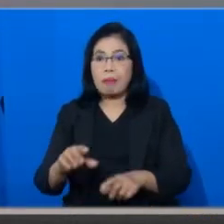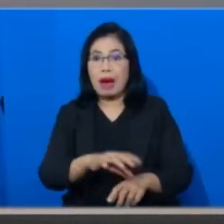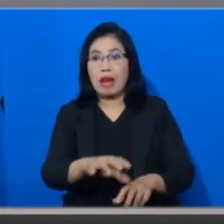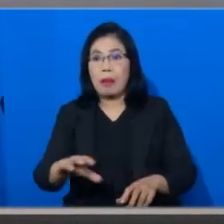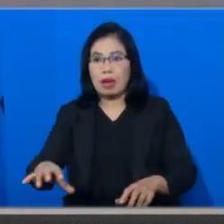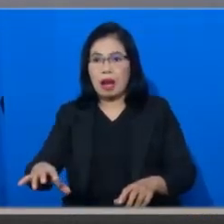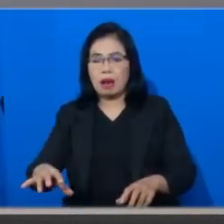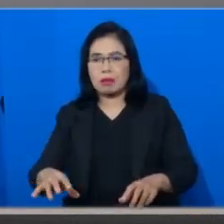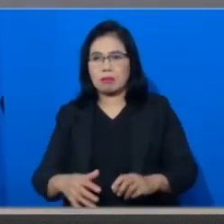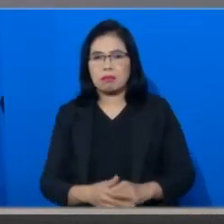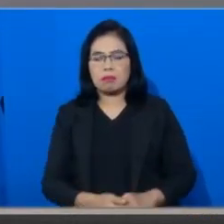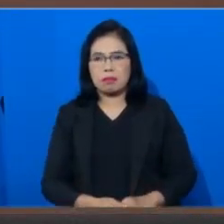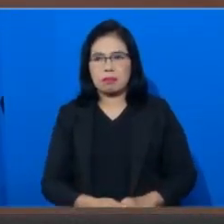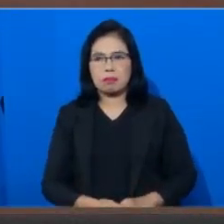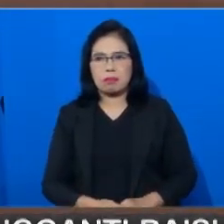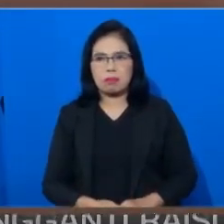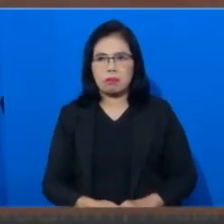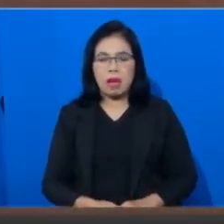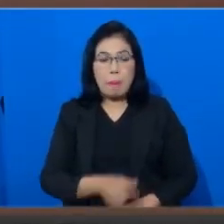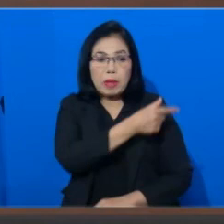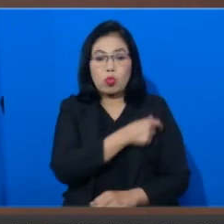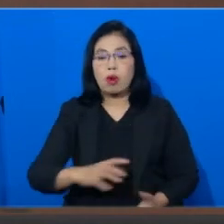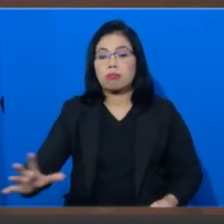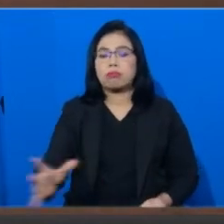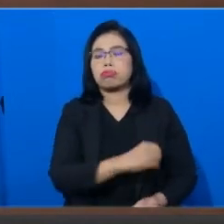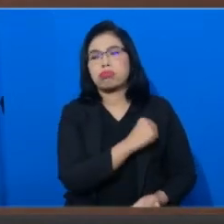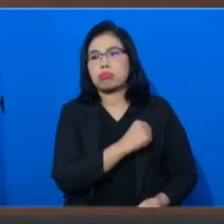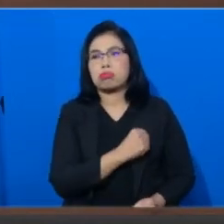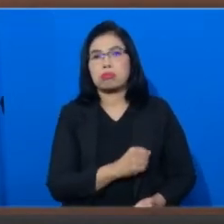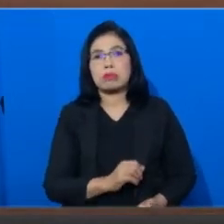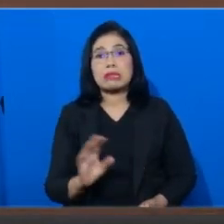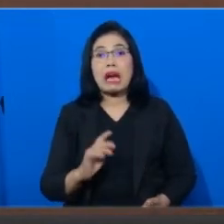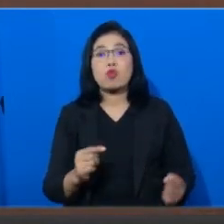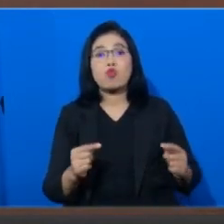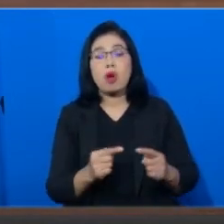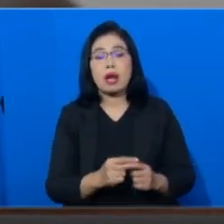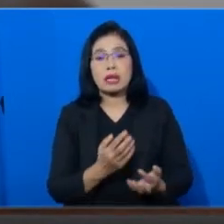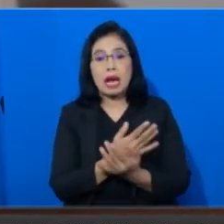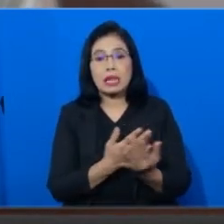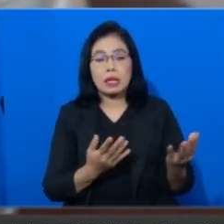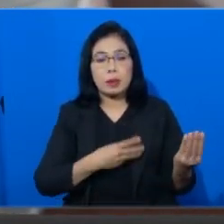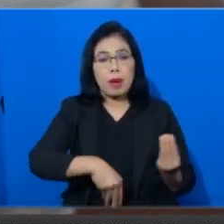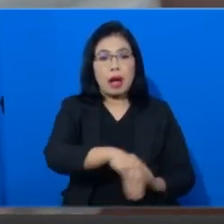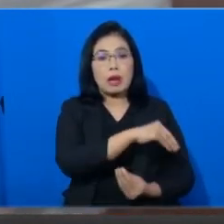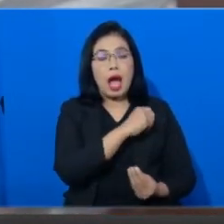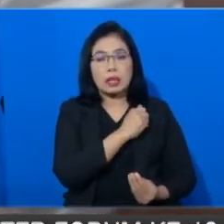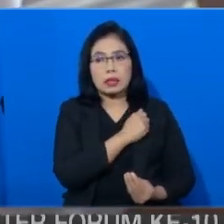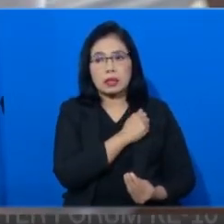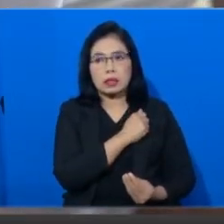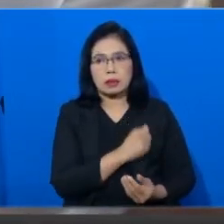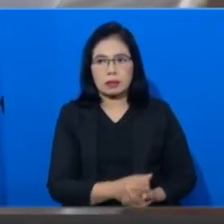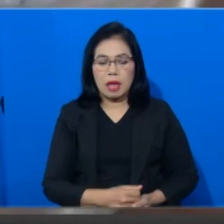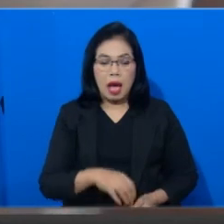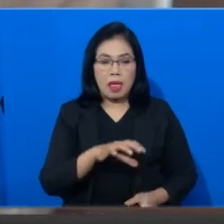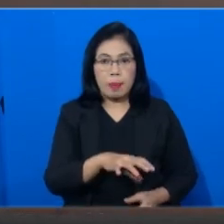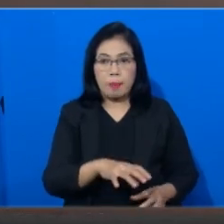terpaksa mengamankan barang bawaan tersebut karena dinilai tidak ada hubungannya dengan ibadah haji. Selain rice cooker, petugas juga